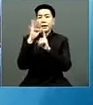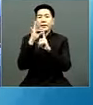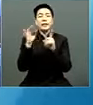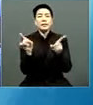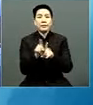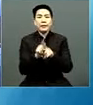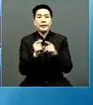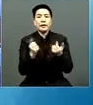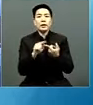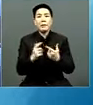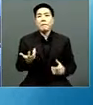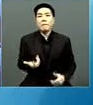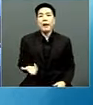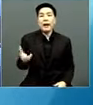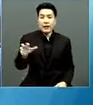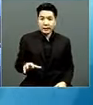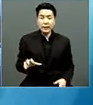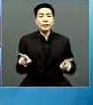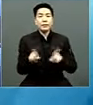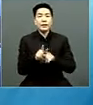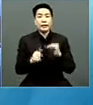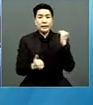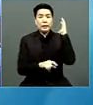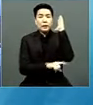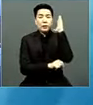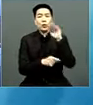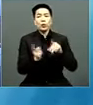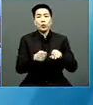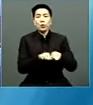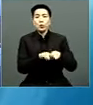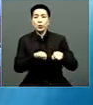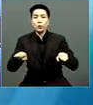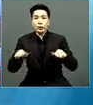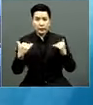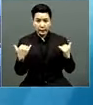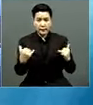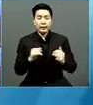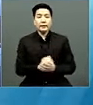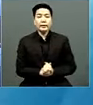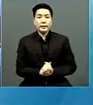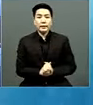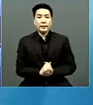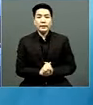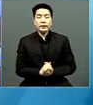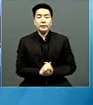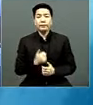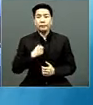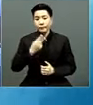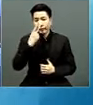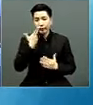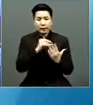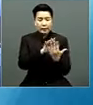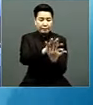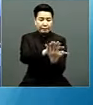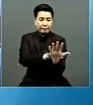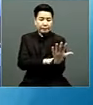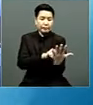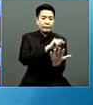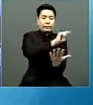เช่นเดียวกันกับบังคลาเทศนะครับส่วนสิงคโปร์ดูทรงๆนะครับไปดูเรื่องสถานการณ์ของเพื่อนบ้านเรา